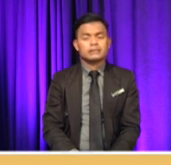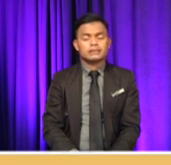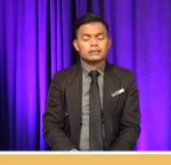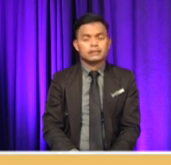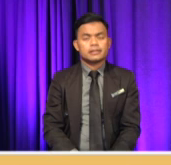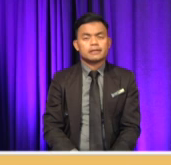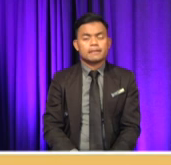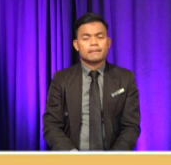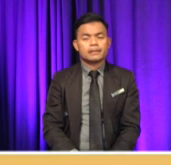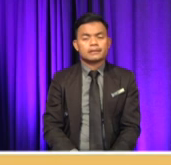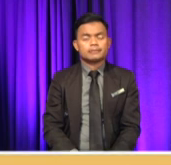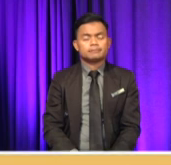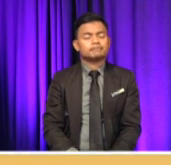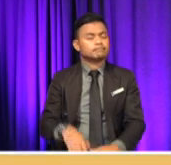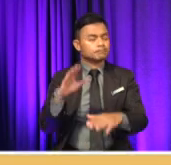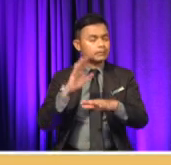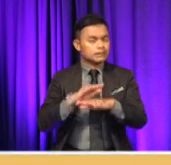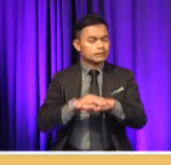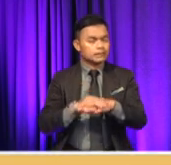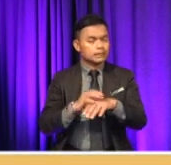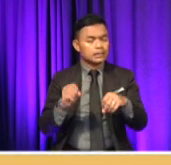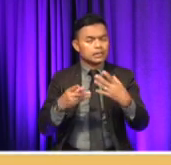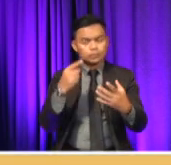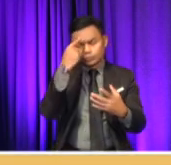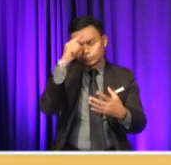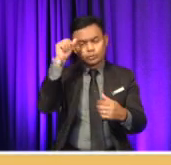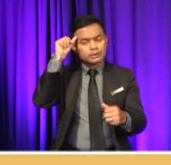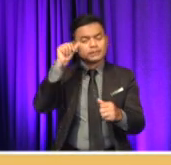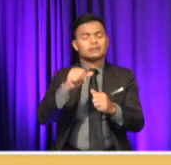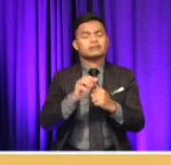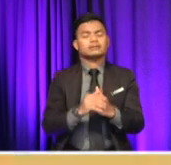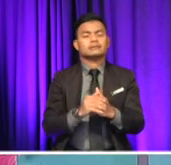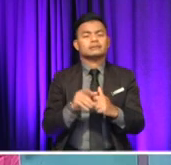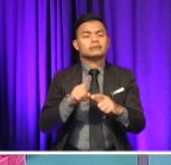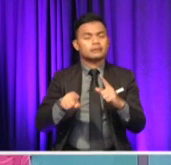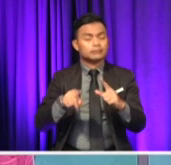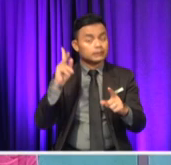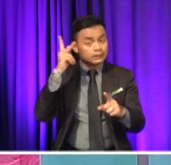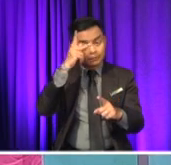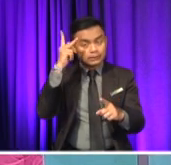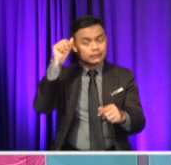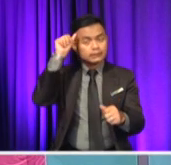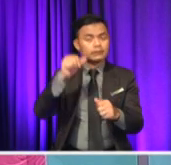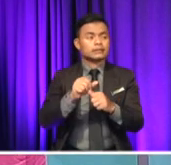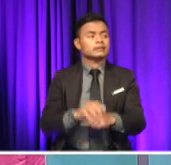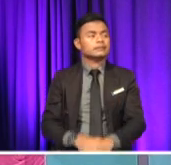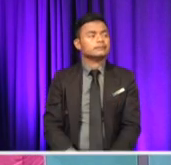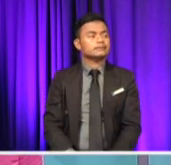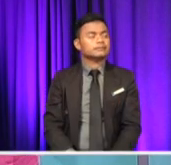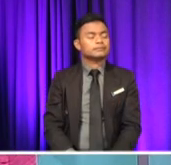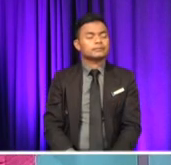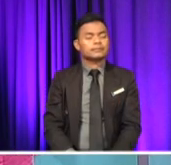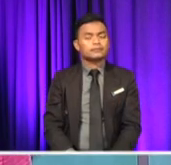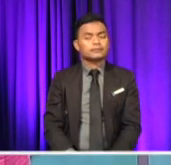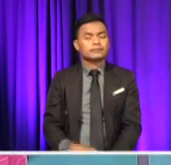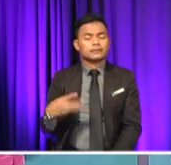penyedap Ih banyak nih macam mana Oke tapi kuningnya lah oke Oke kita tengok